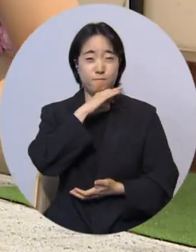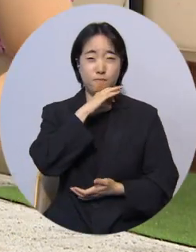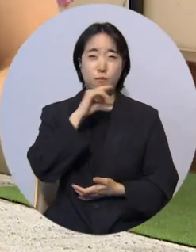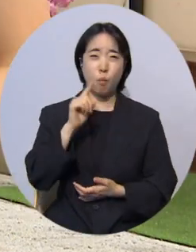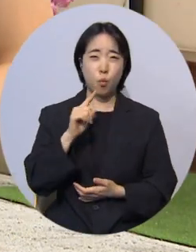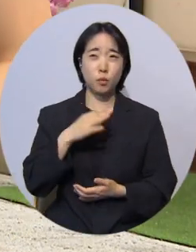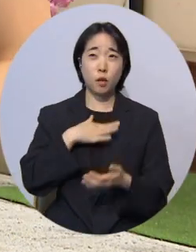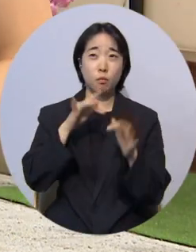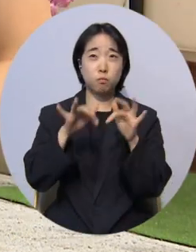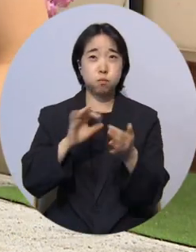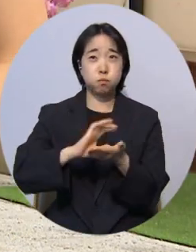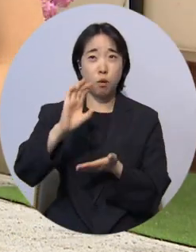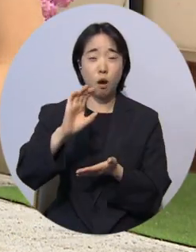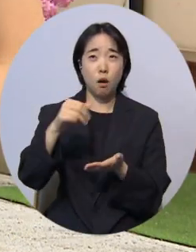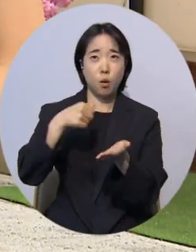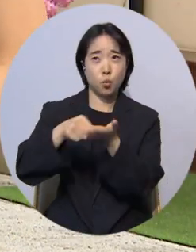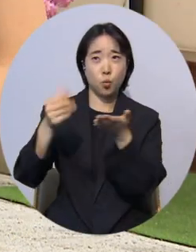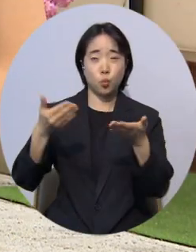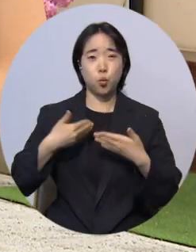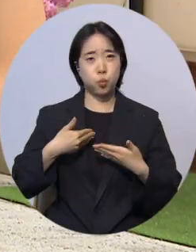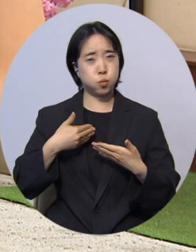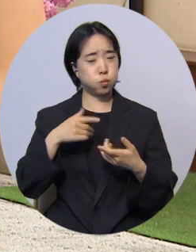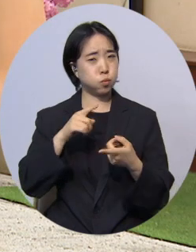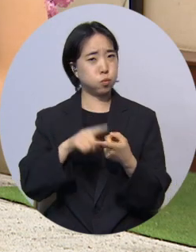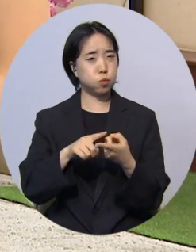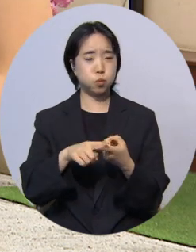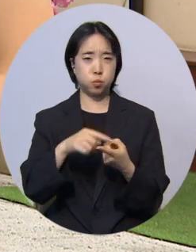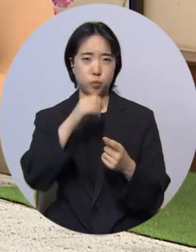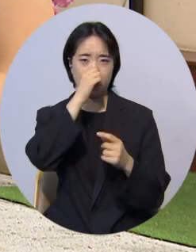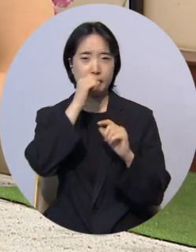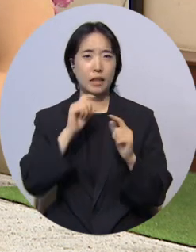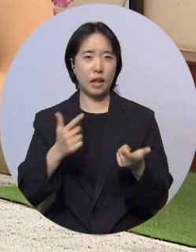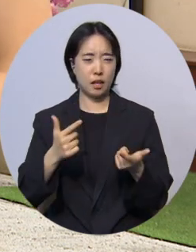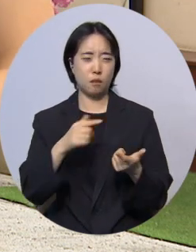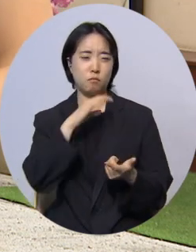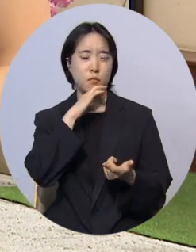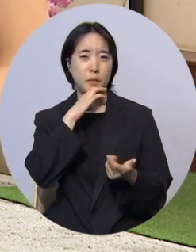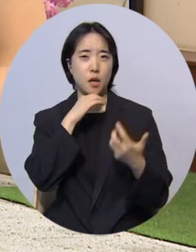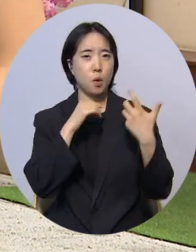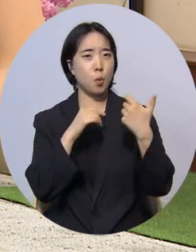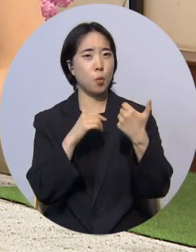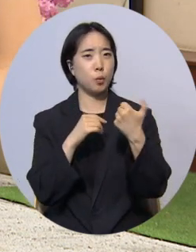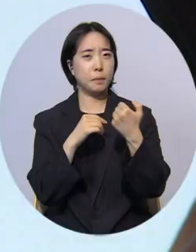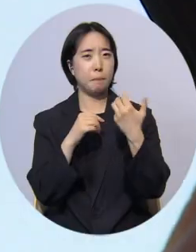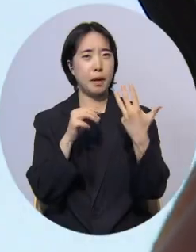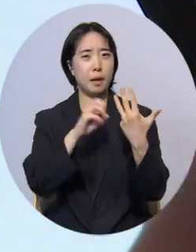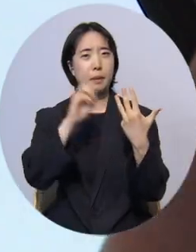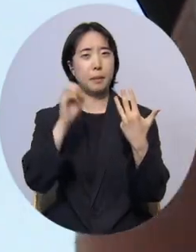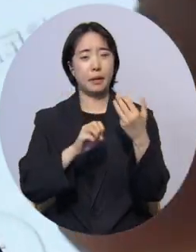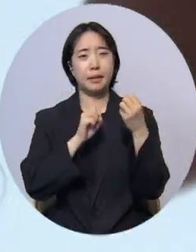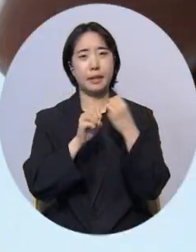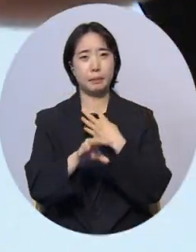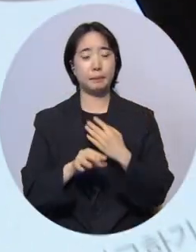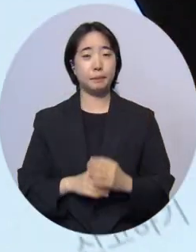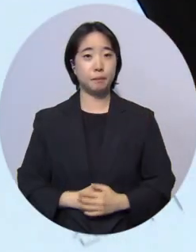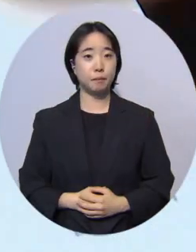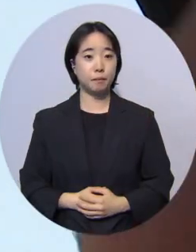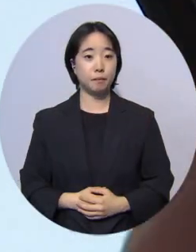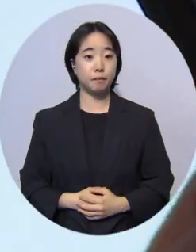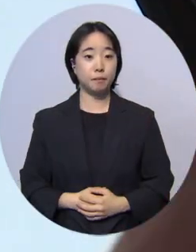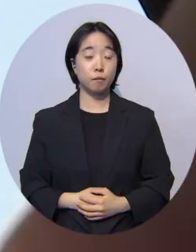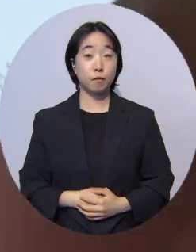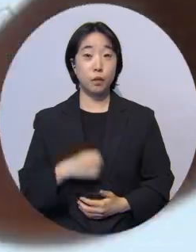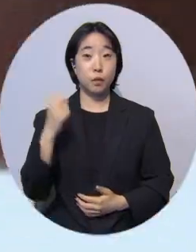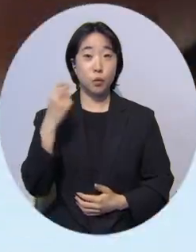차단하는 배달 플랫폼의 약관 관련 불만이 58.6% 가장 많았습니다 특히 리뷰의 차단